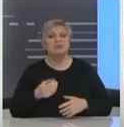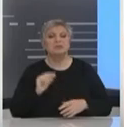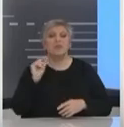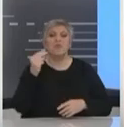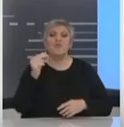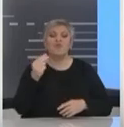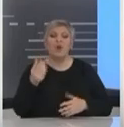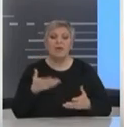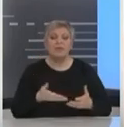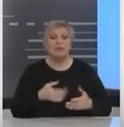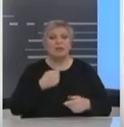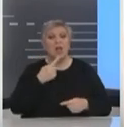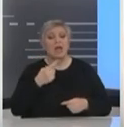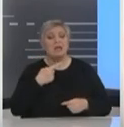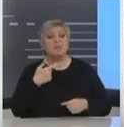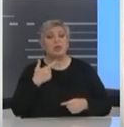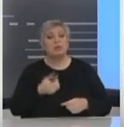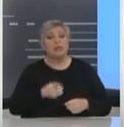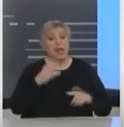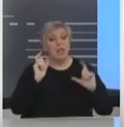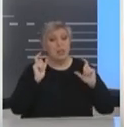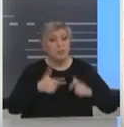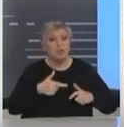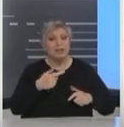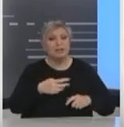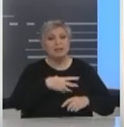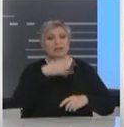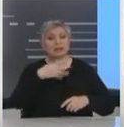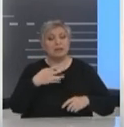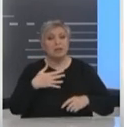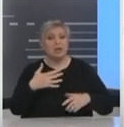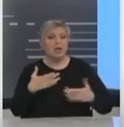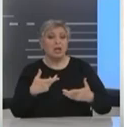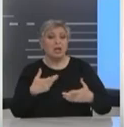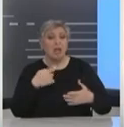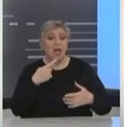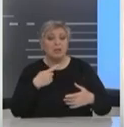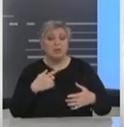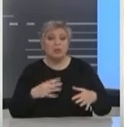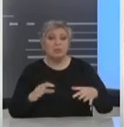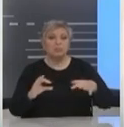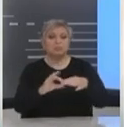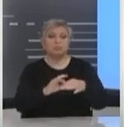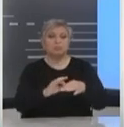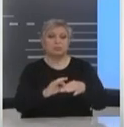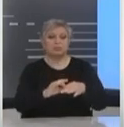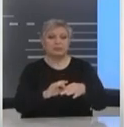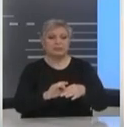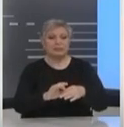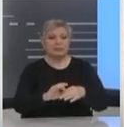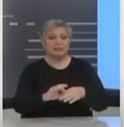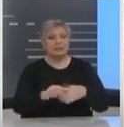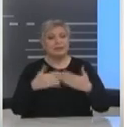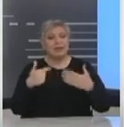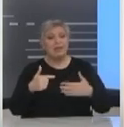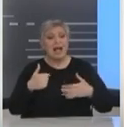σε συνεννόηση, λέει, με το ΣΥΡΙΖΑ. Ποιοι εμείς? Ιδού για τα πρακτικά σας. Το πρώτο φύλλο